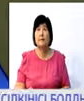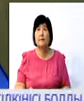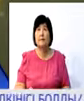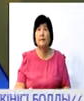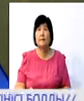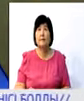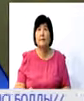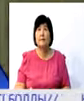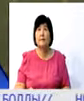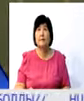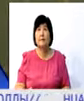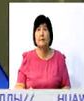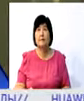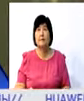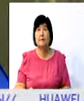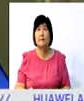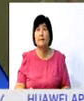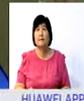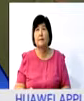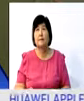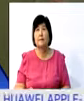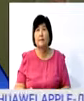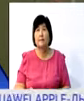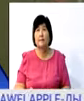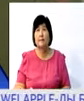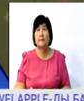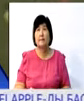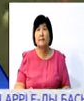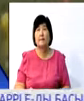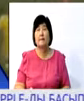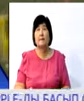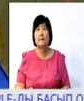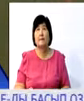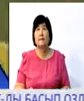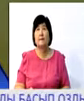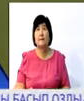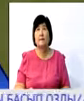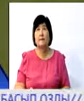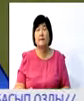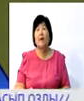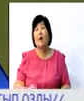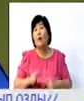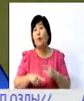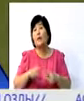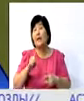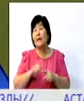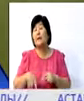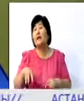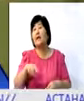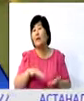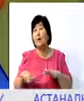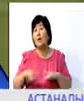Педро заработал мяч своему партнеру по команде и да, все-таки мяч попал. Мұнан соңда конголық легионердің